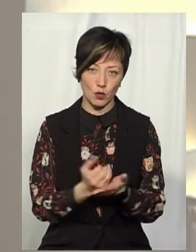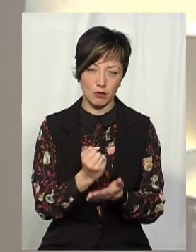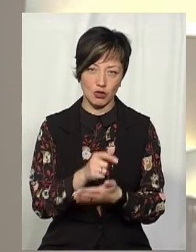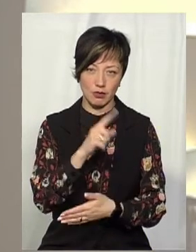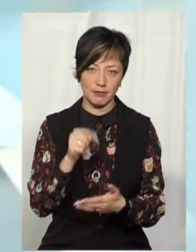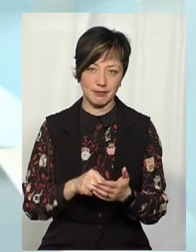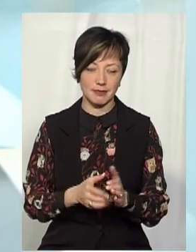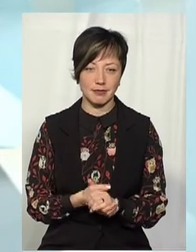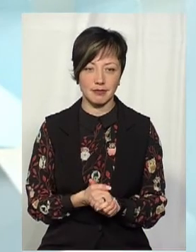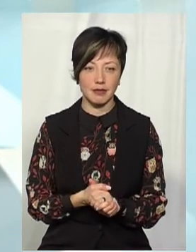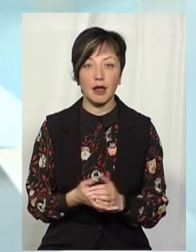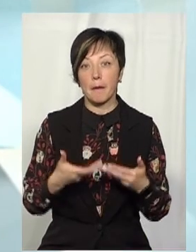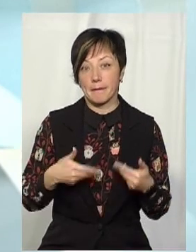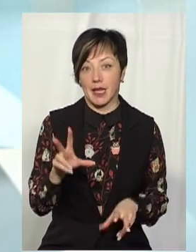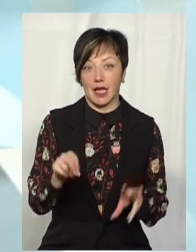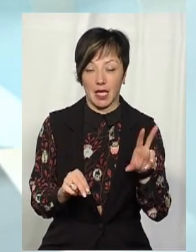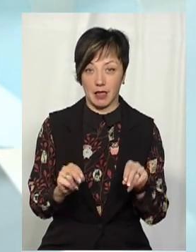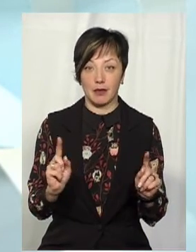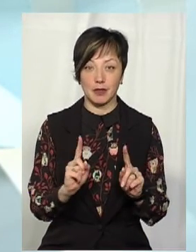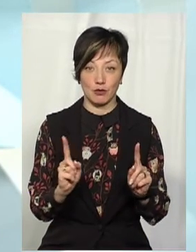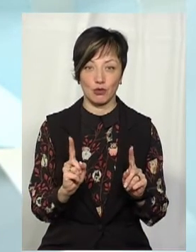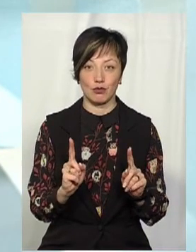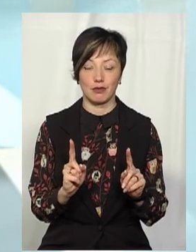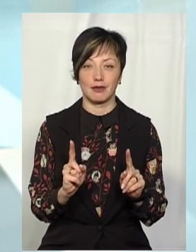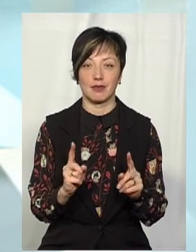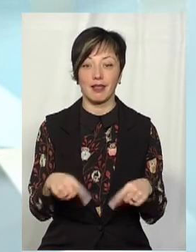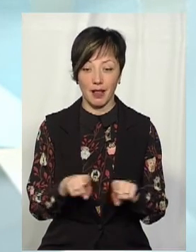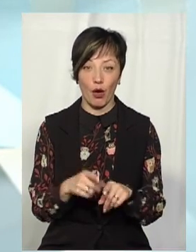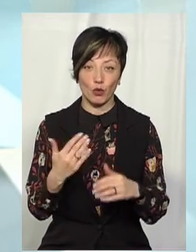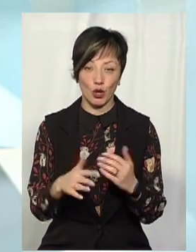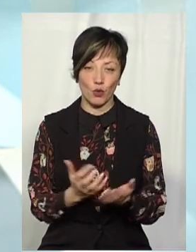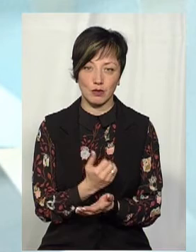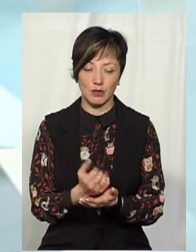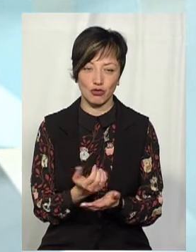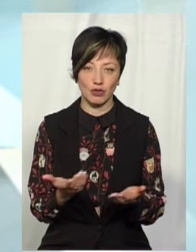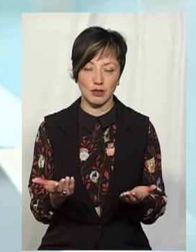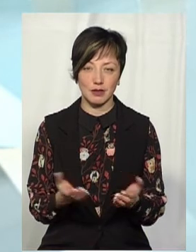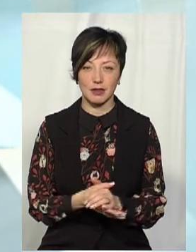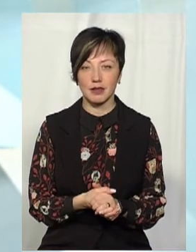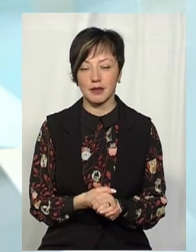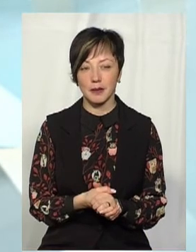успішним? Ми надіємося, що він так вже успішний.